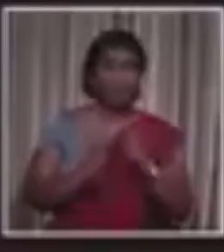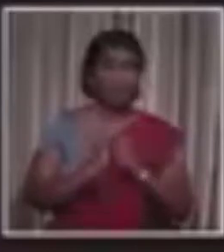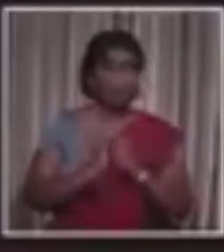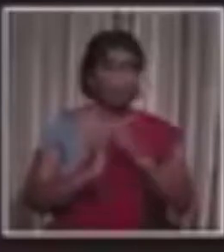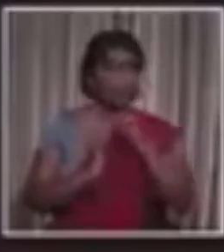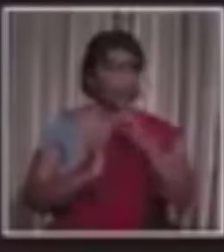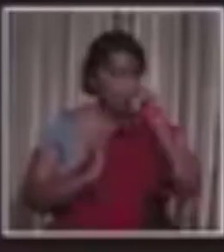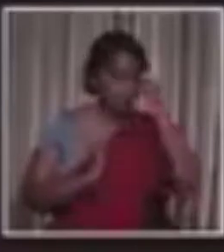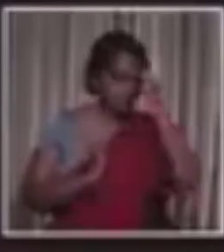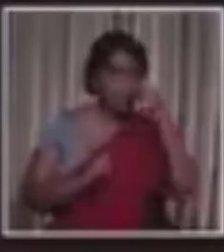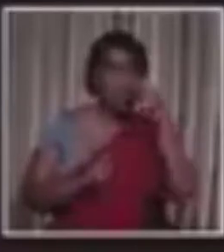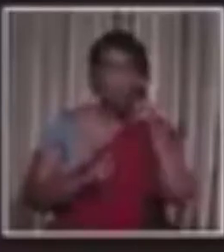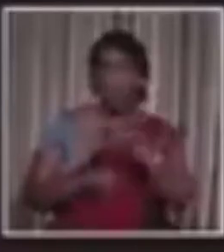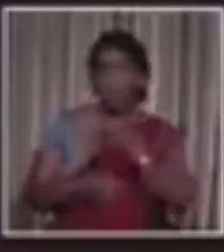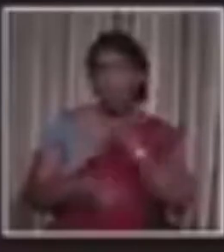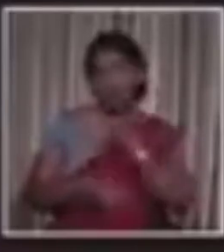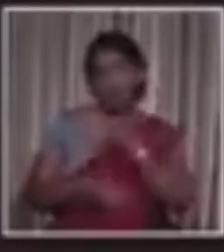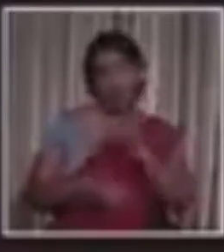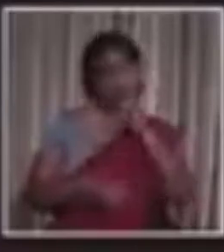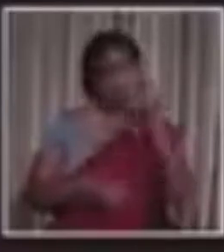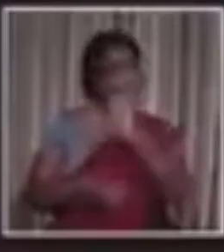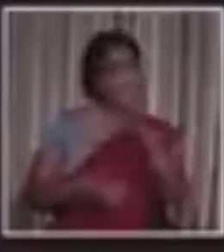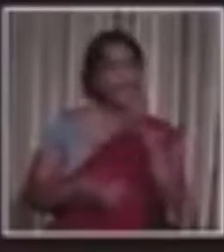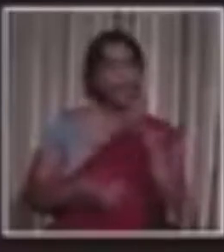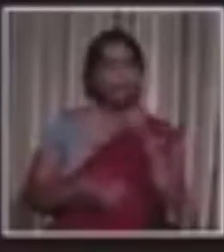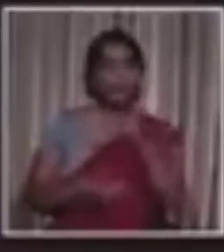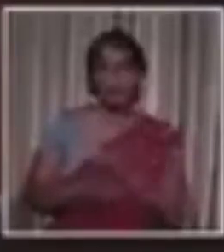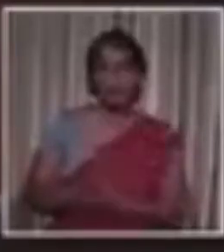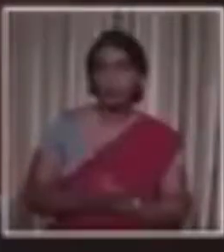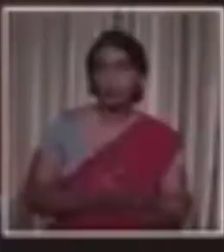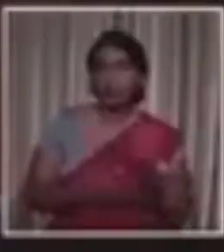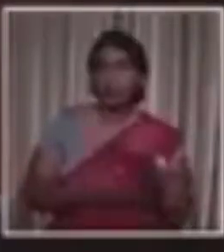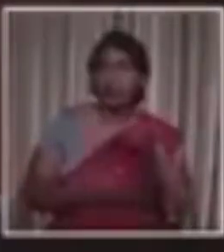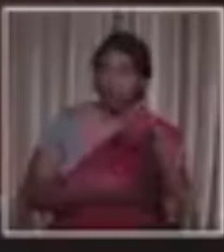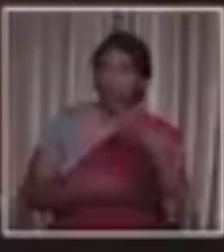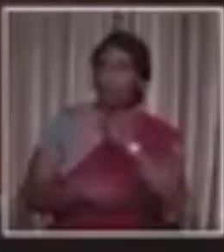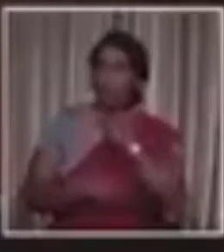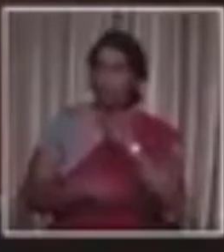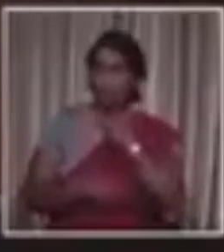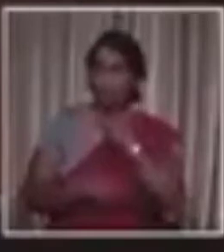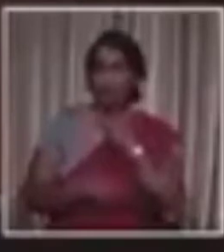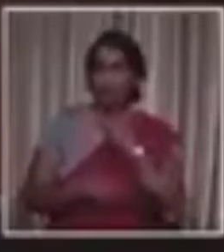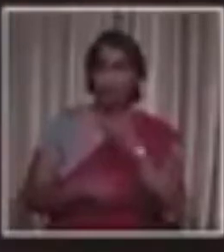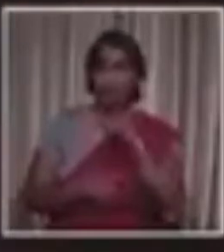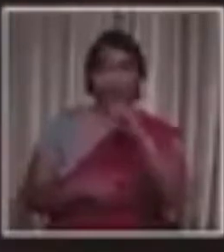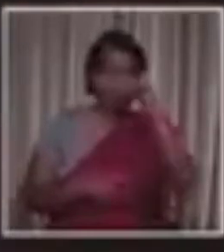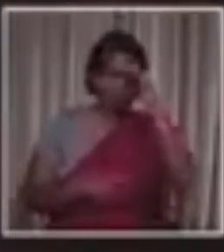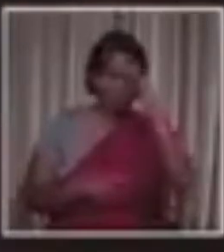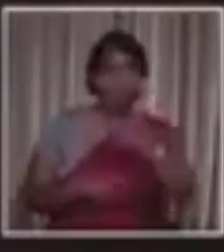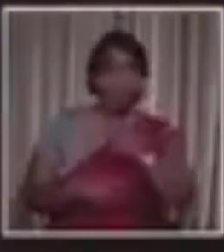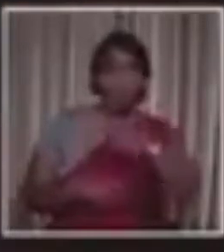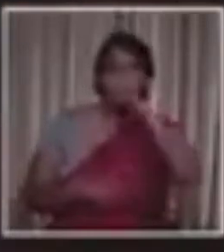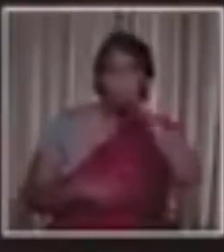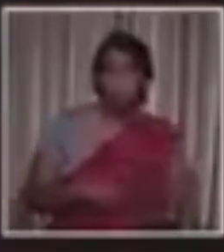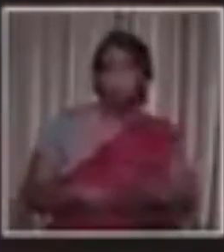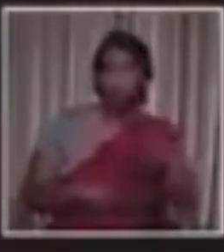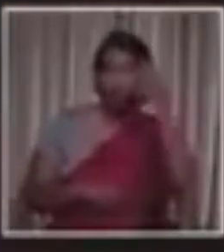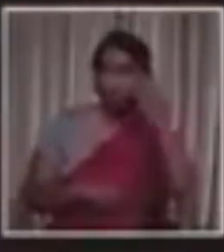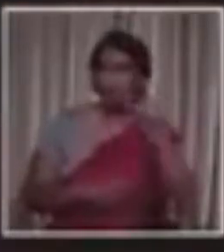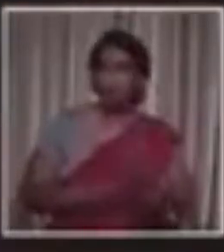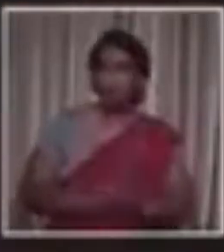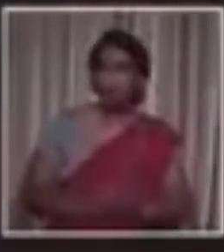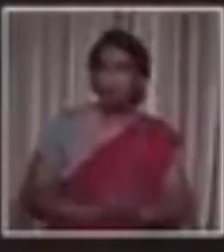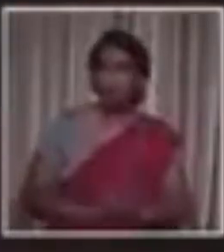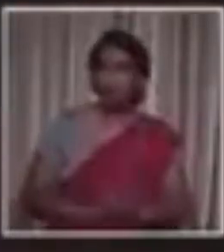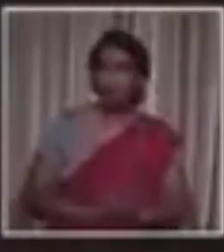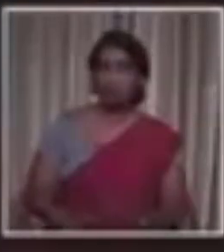කතානායකතුමනි මේ ටොම්පච කතා කියන්න එන්න එපා. තමුන්නාසේ ටොම්පච තමුන්නාසේ කතානායක නෙමෙයි පචෙක් එහෙනම්.